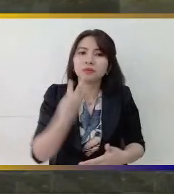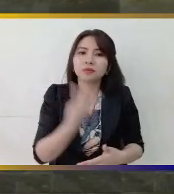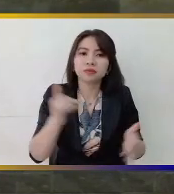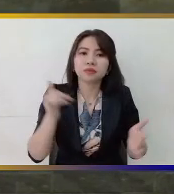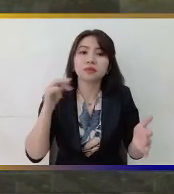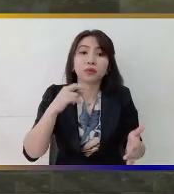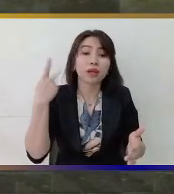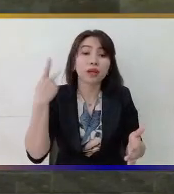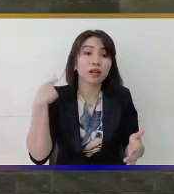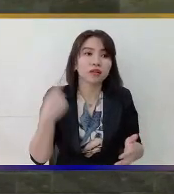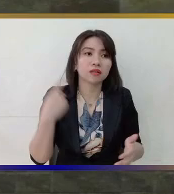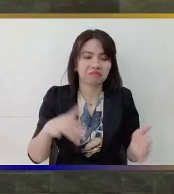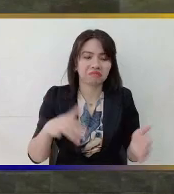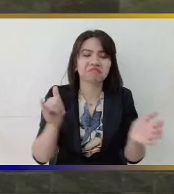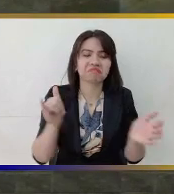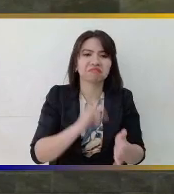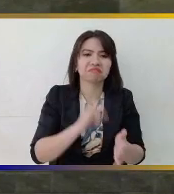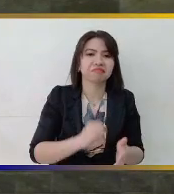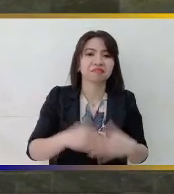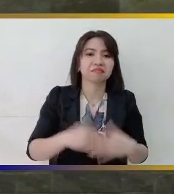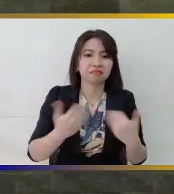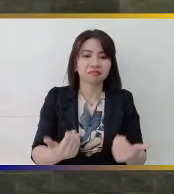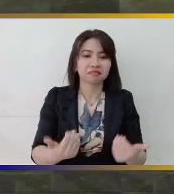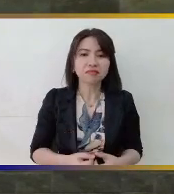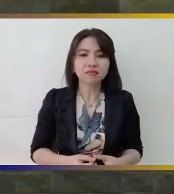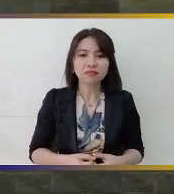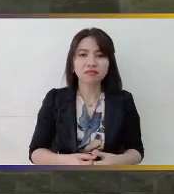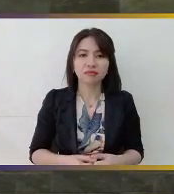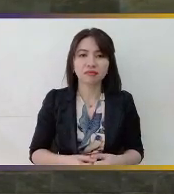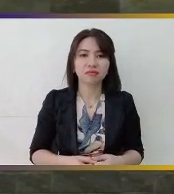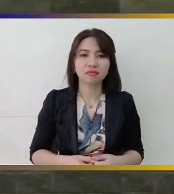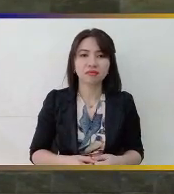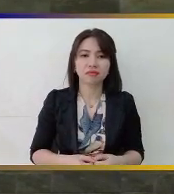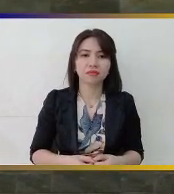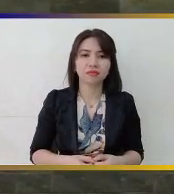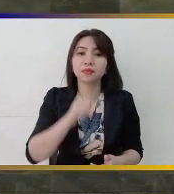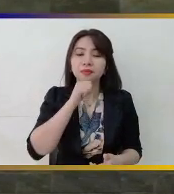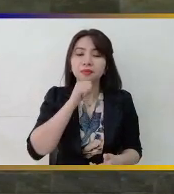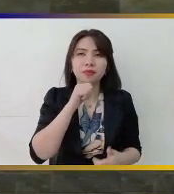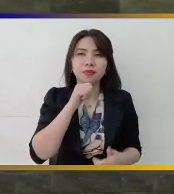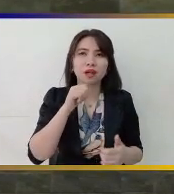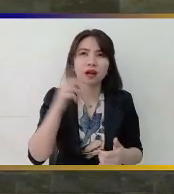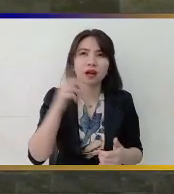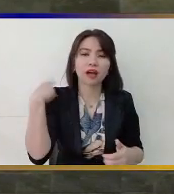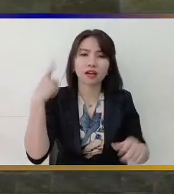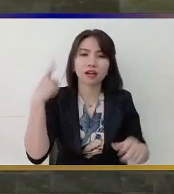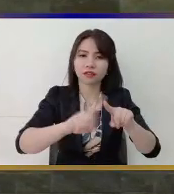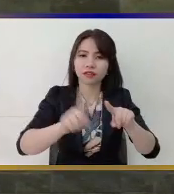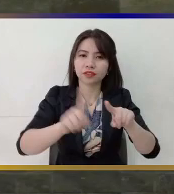is in you and it is you. Not because it is in you, it is you.